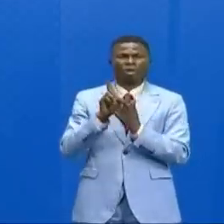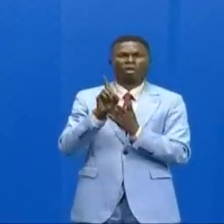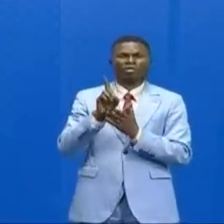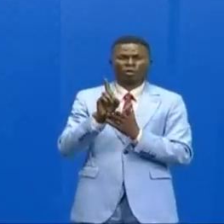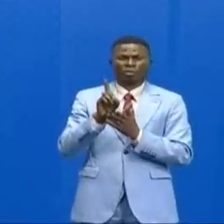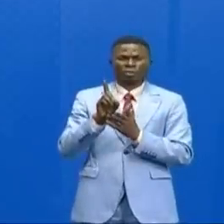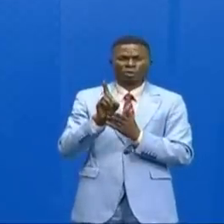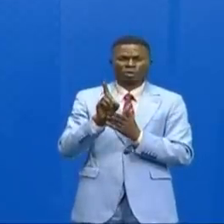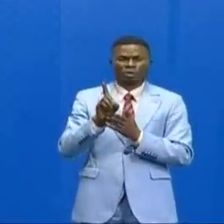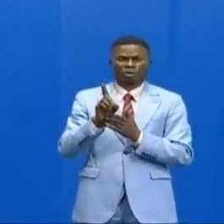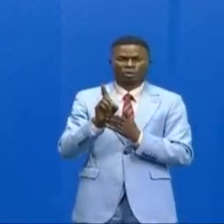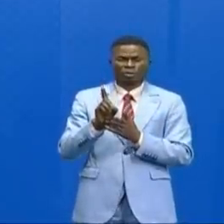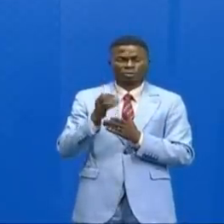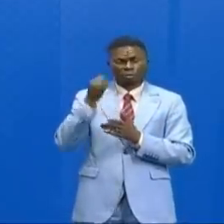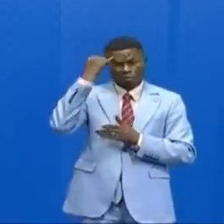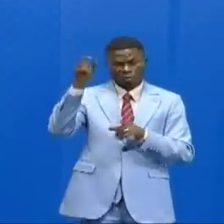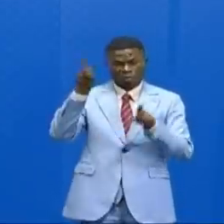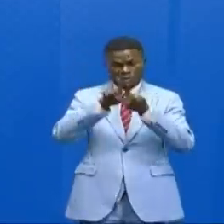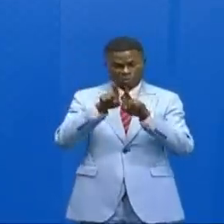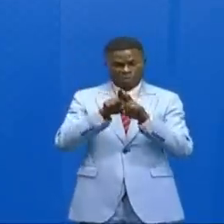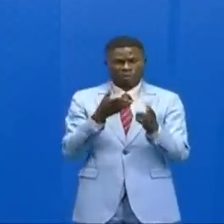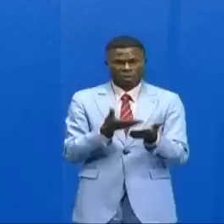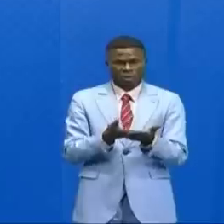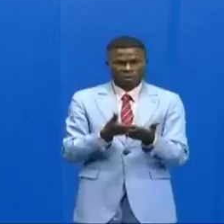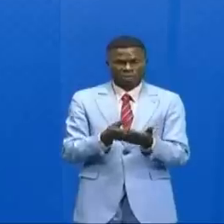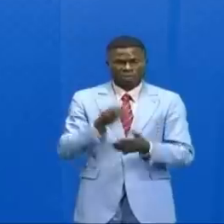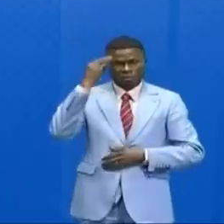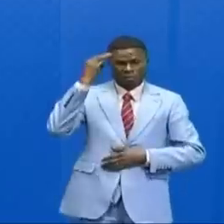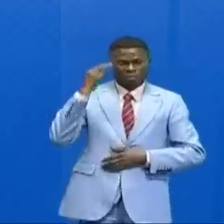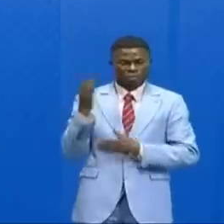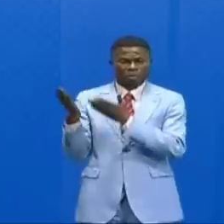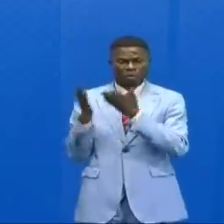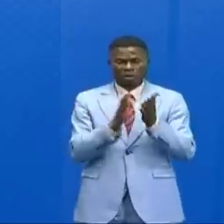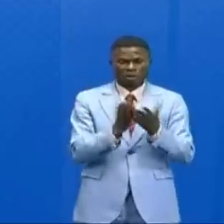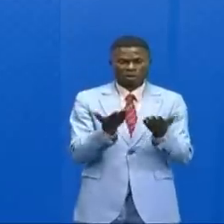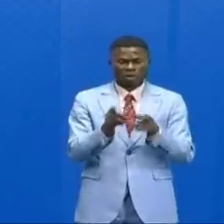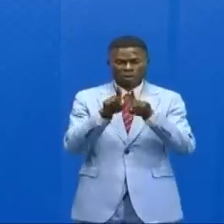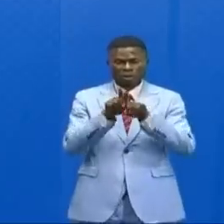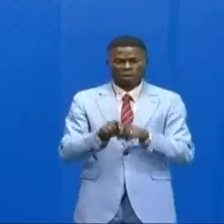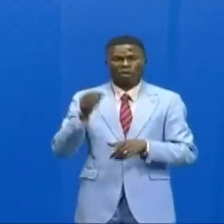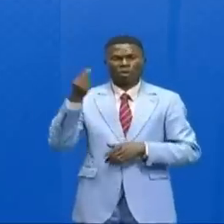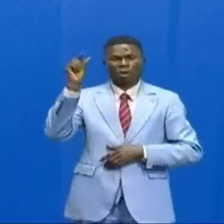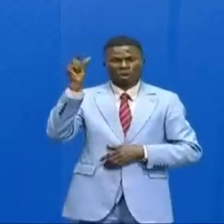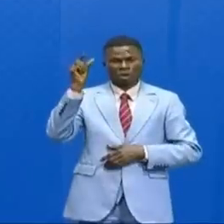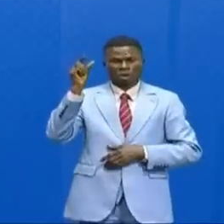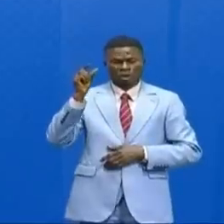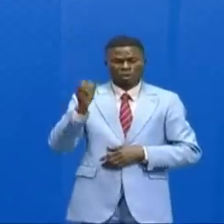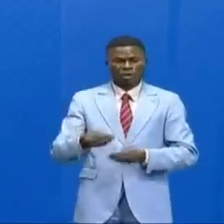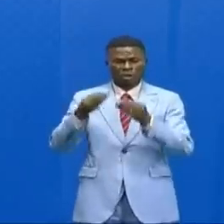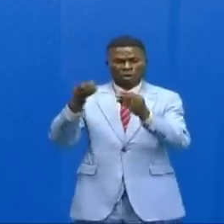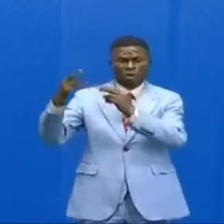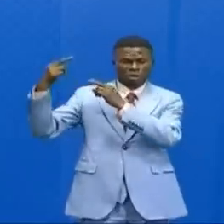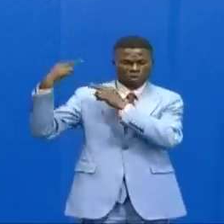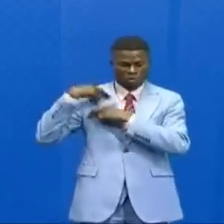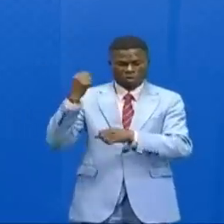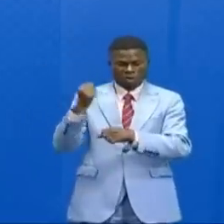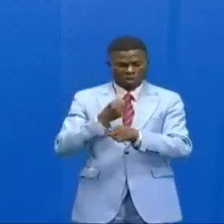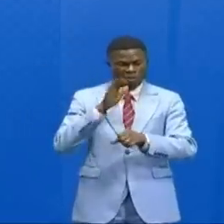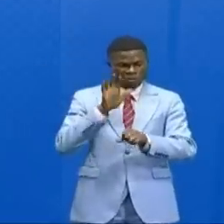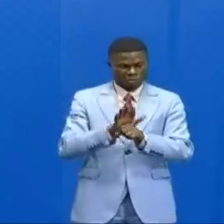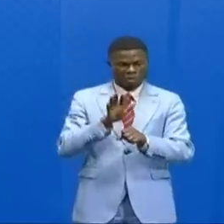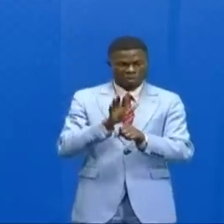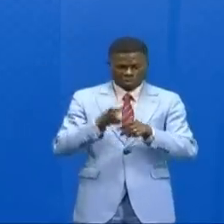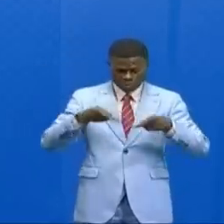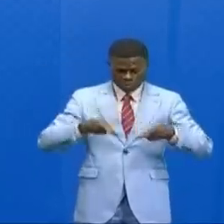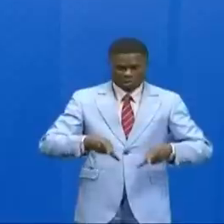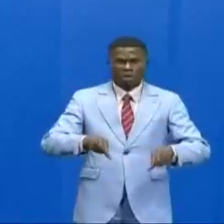Dans les mêmes ordres d'idées, les ministres du portefeuille des mines ont été chargés d'œuvrer davantage pour permettre